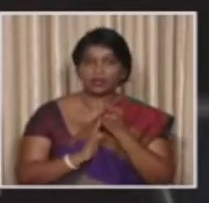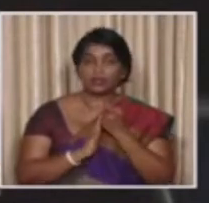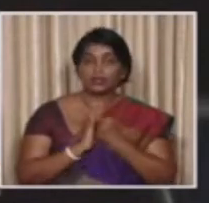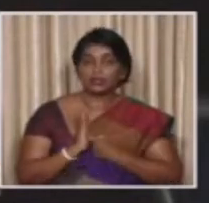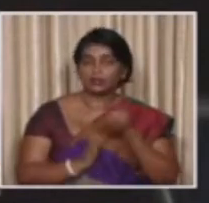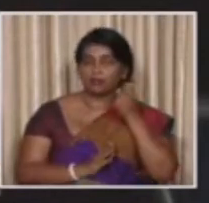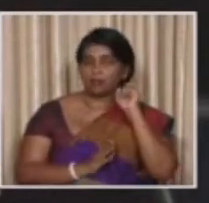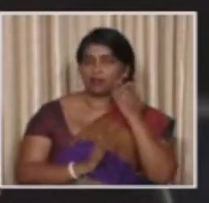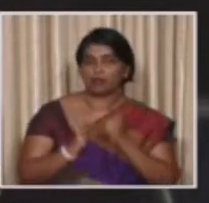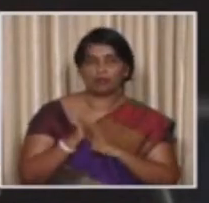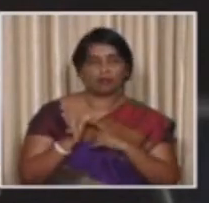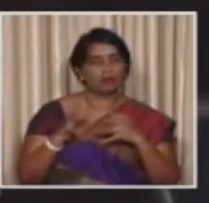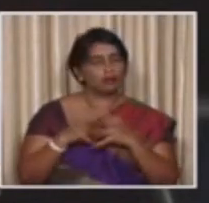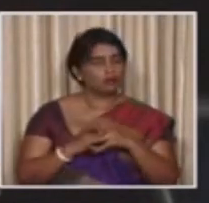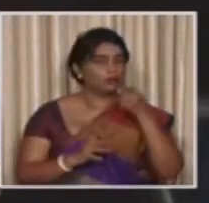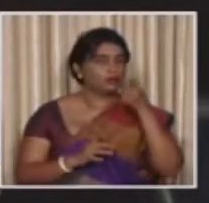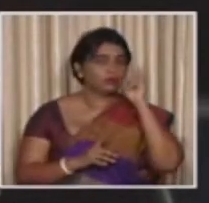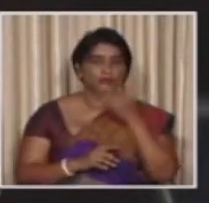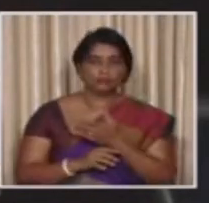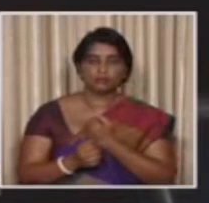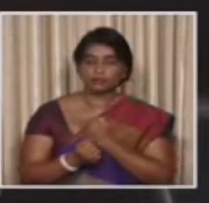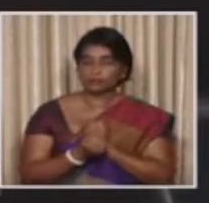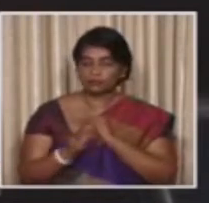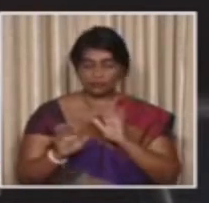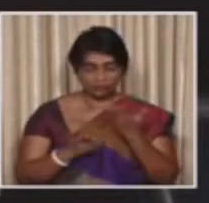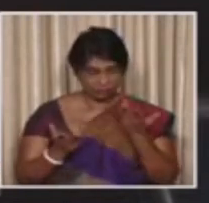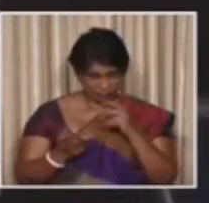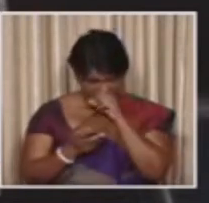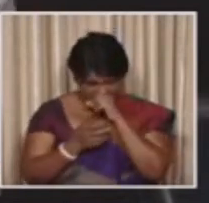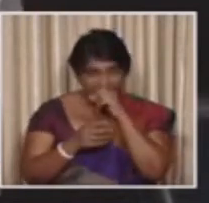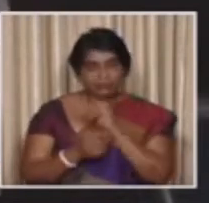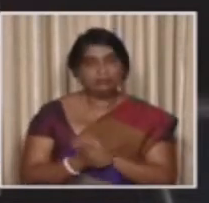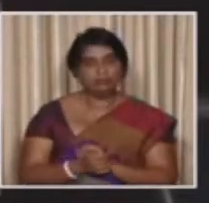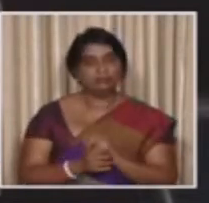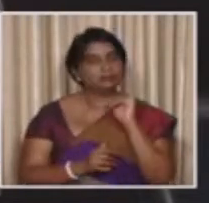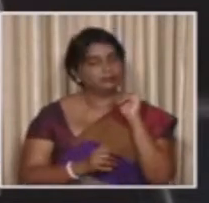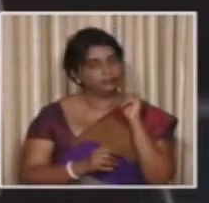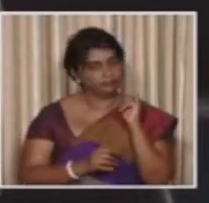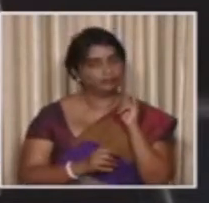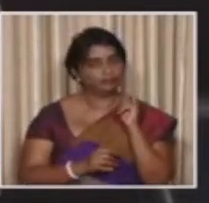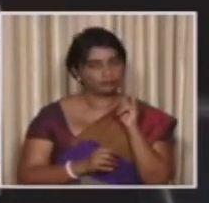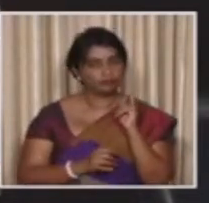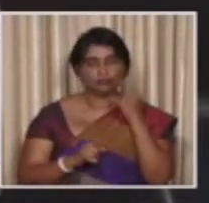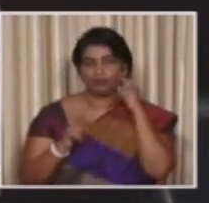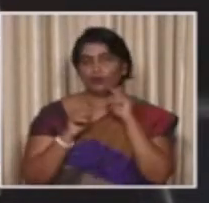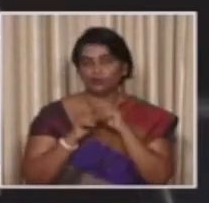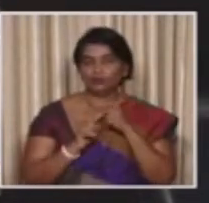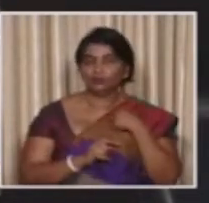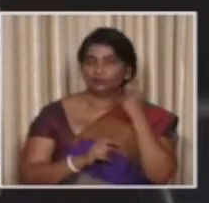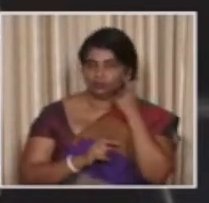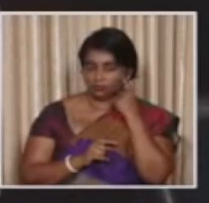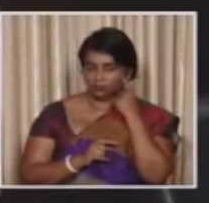ප්‍රමාදය. ඒක පොලිසියට පාලනය කරන්න පුළුවන් කාරණාවක් නෙමෙයි. සමහර සිද්ධින් අපි දන්නවා.